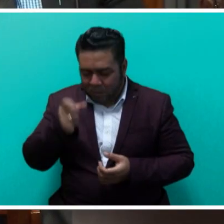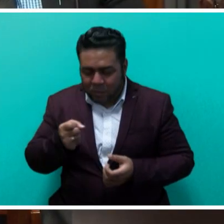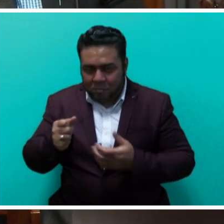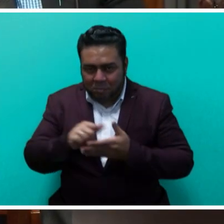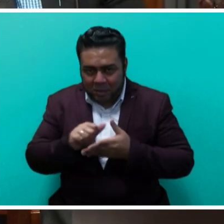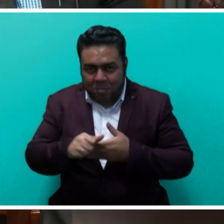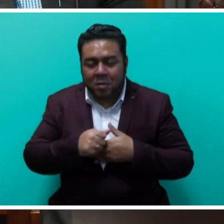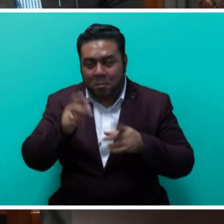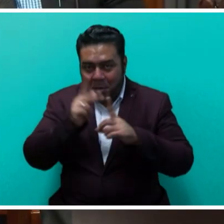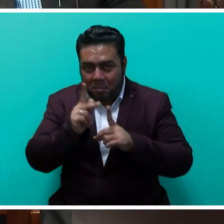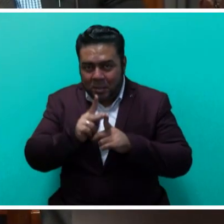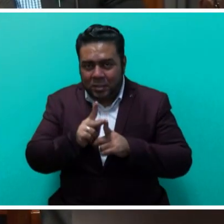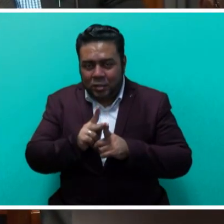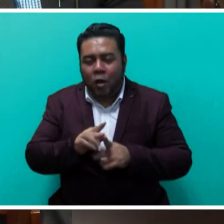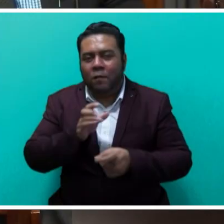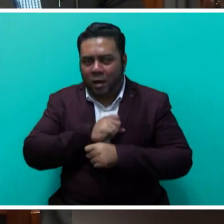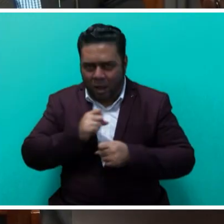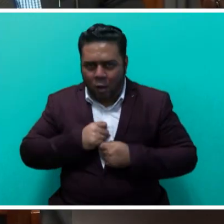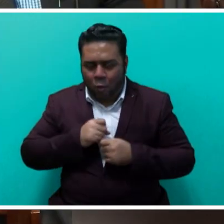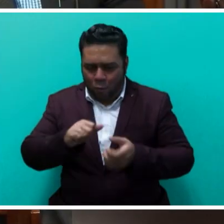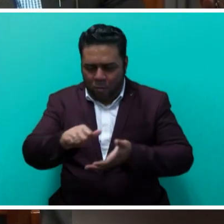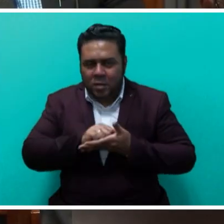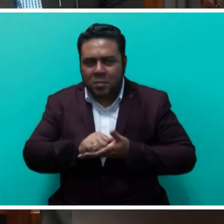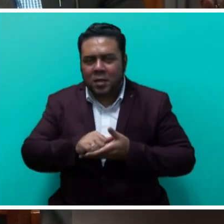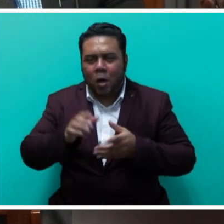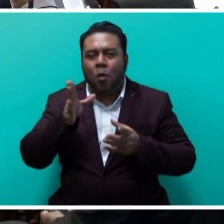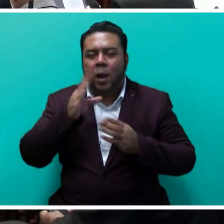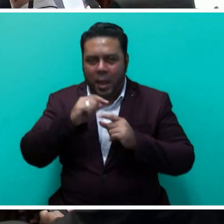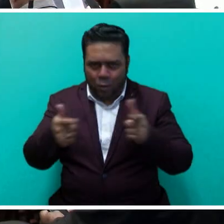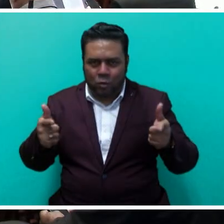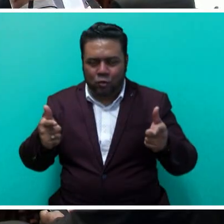ni kena maroroi na nonta bos. Terima kasih banyak.